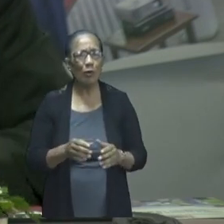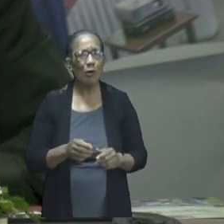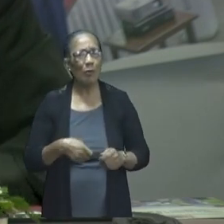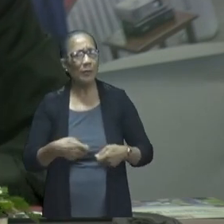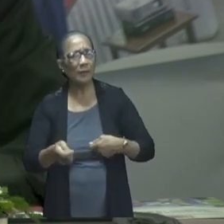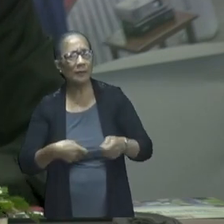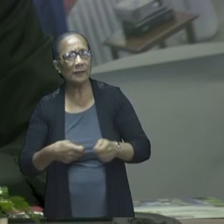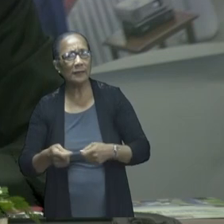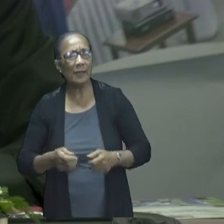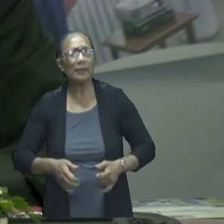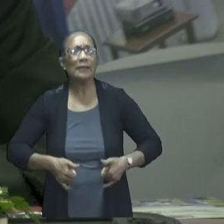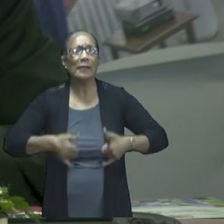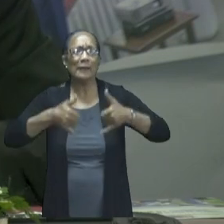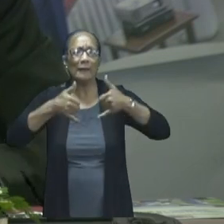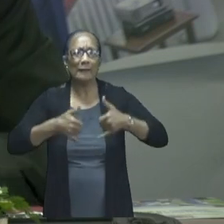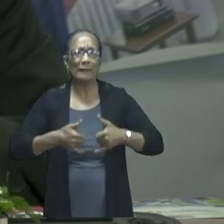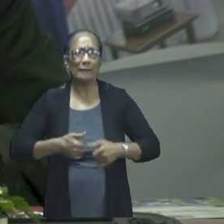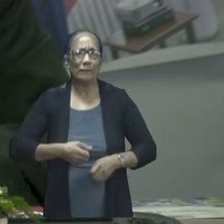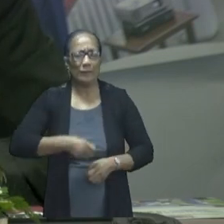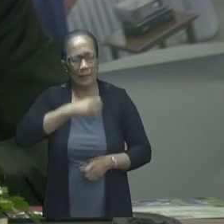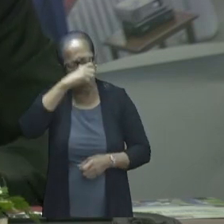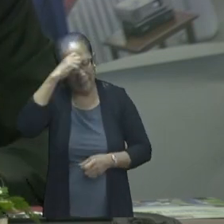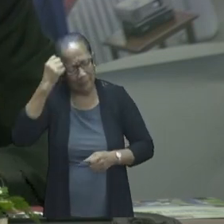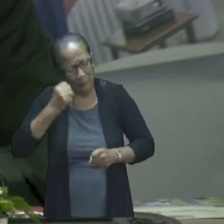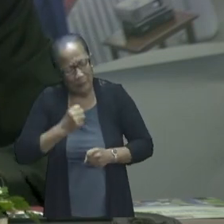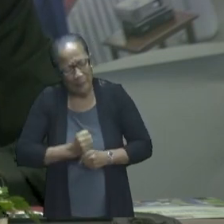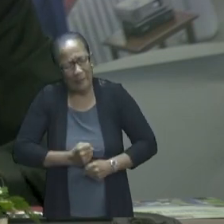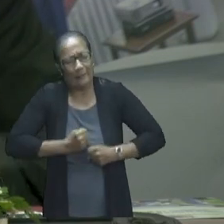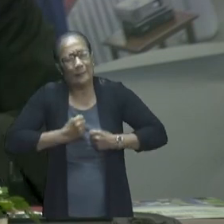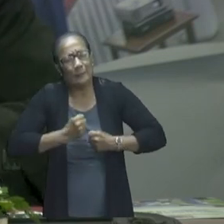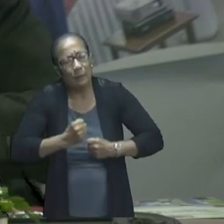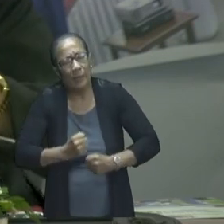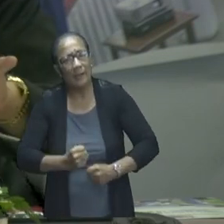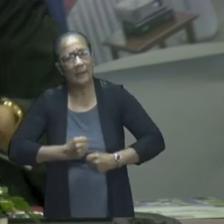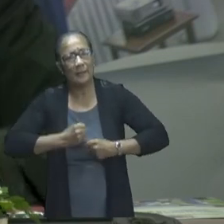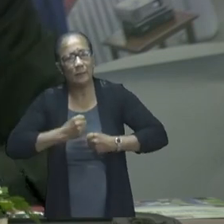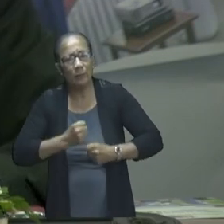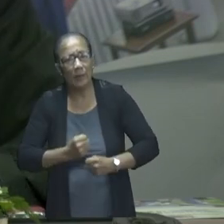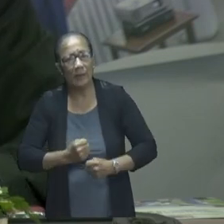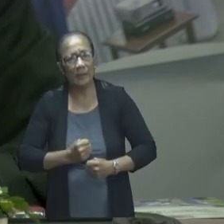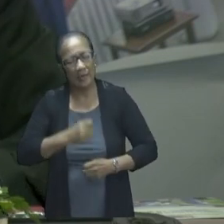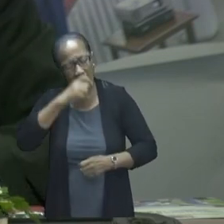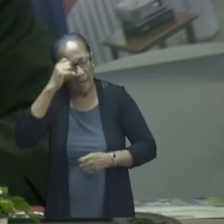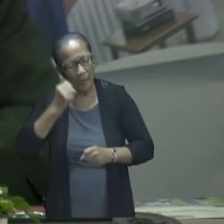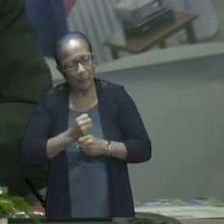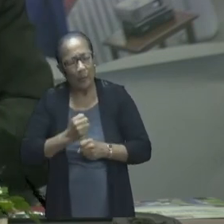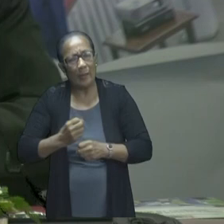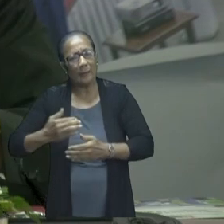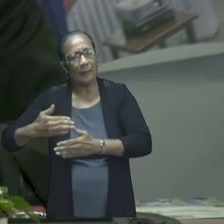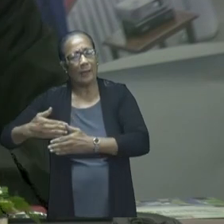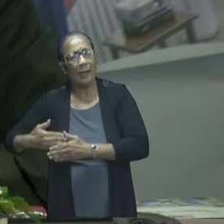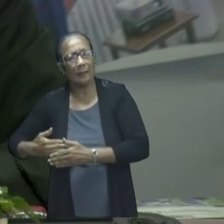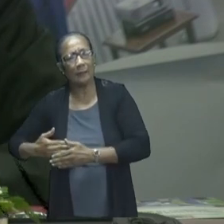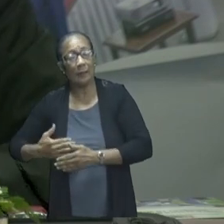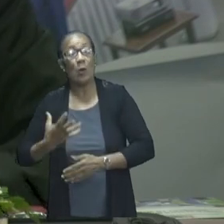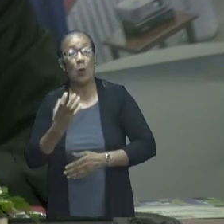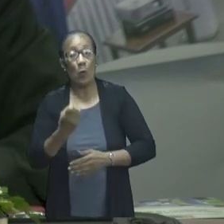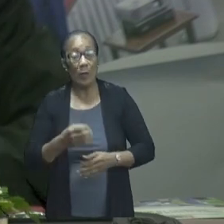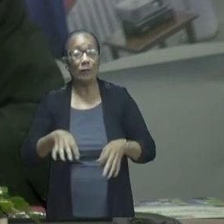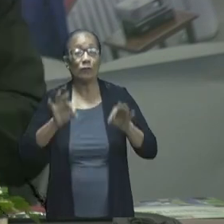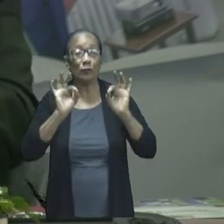inspanning eisen en verrezen achter de schermen als je vertrouwen werd herstellen